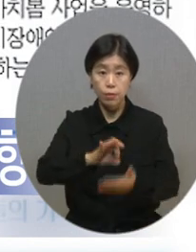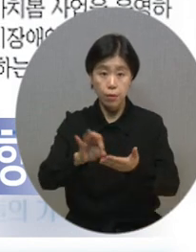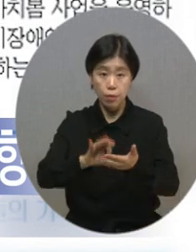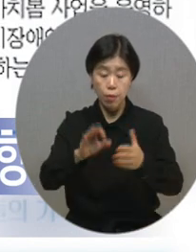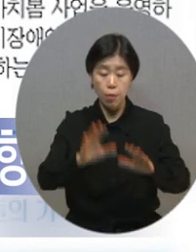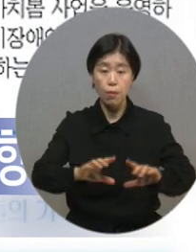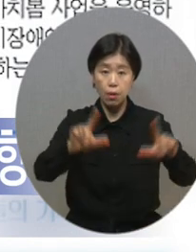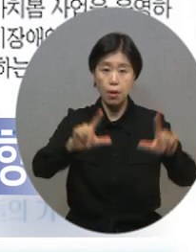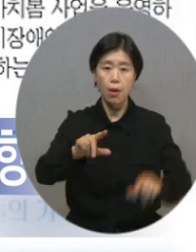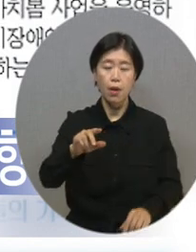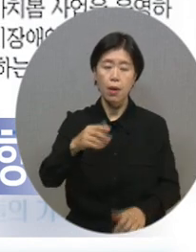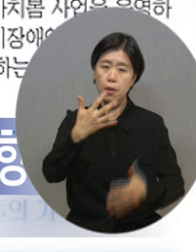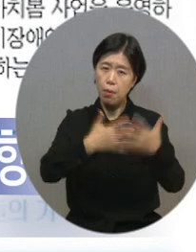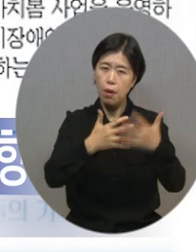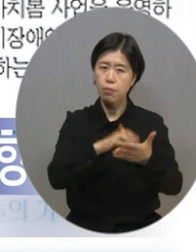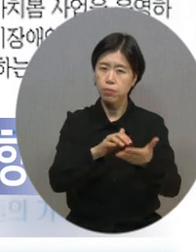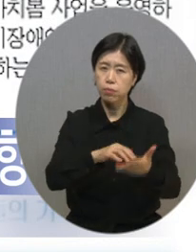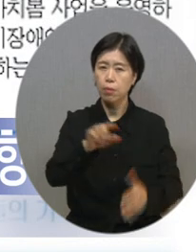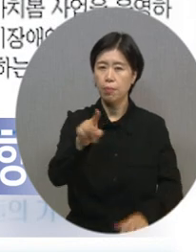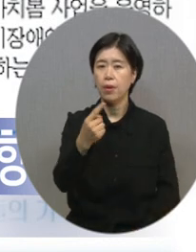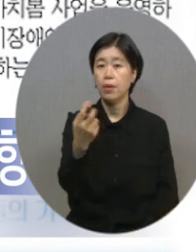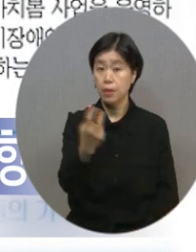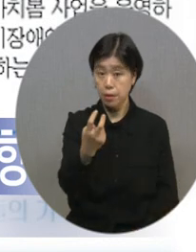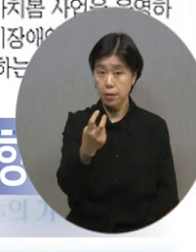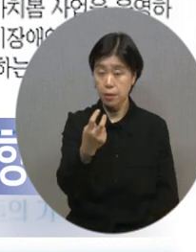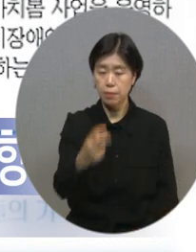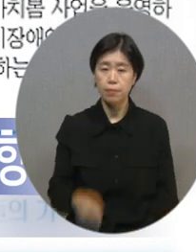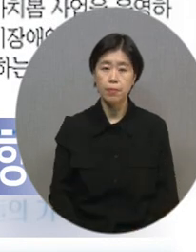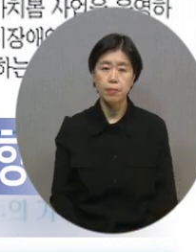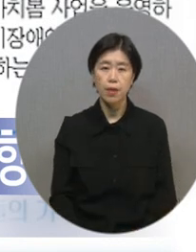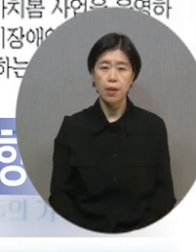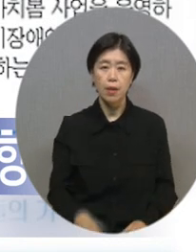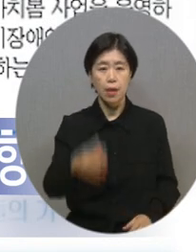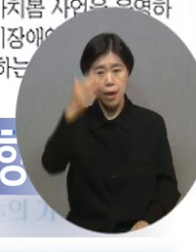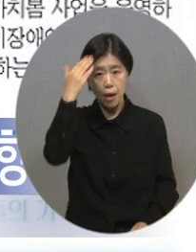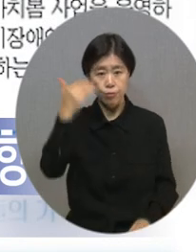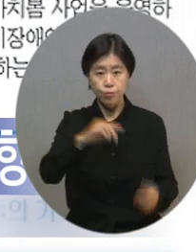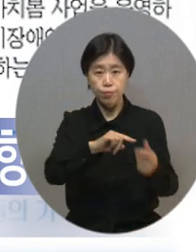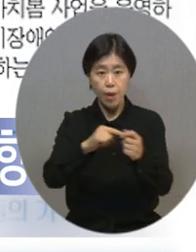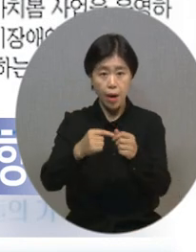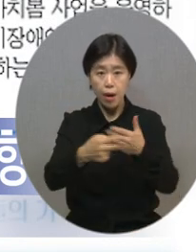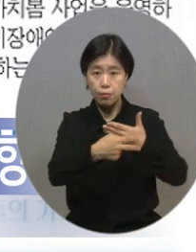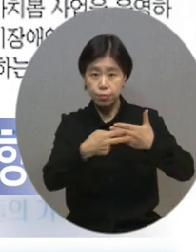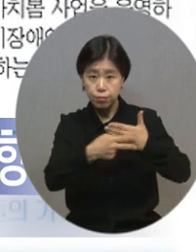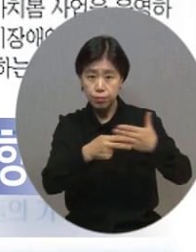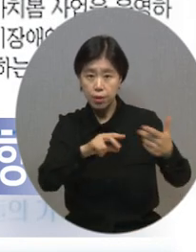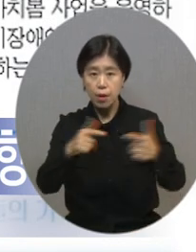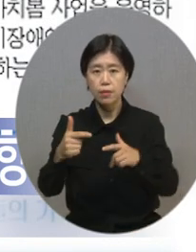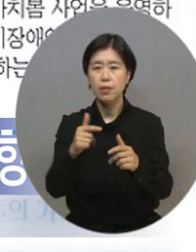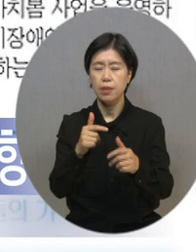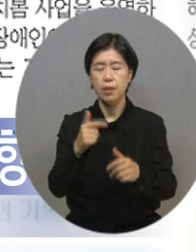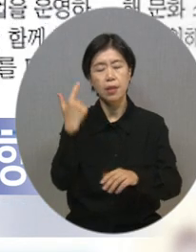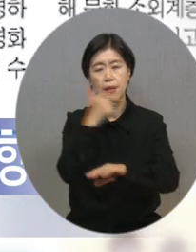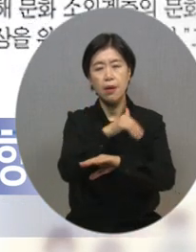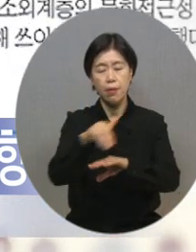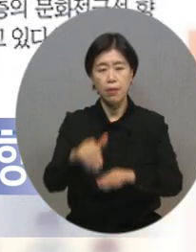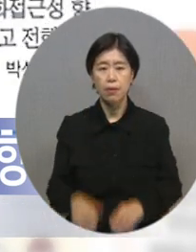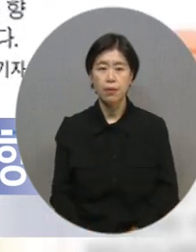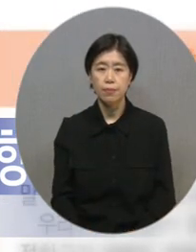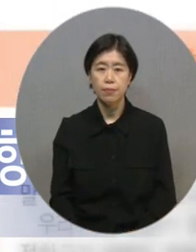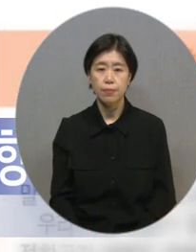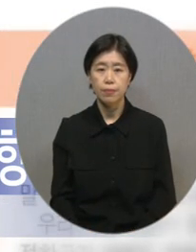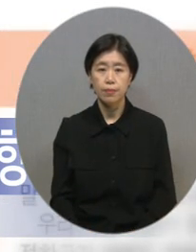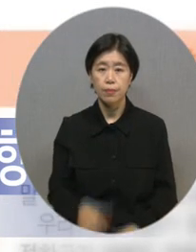이상의 영화를 한글 자막과 화면 해설 콘텐츠를 제작할 수 있도록 지원할 계기라고 밝혔습니다